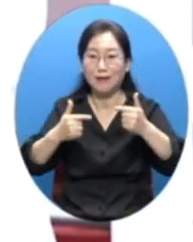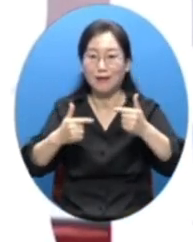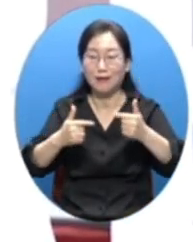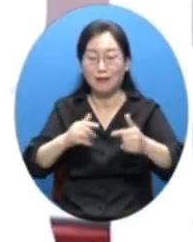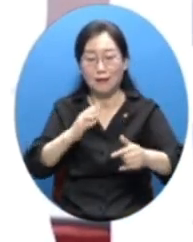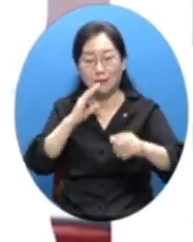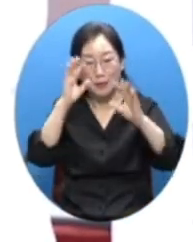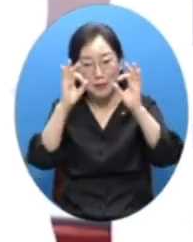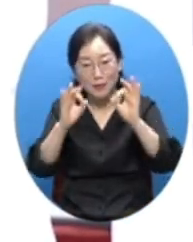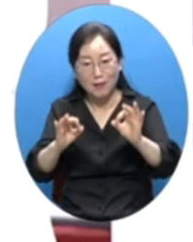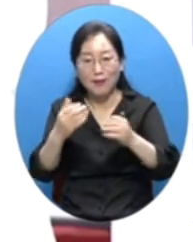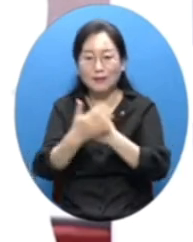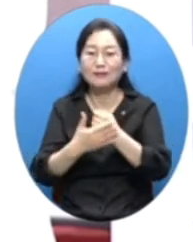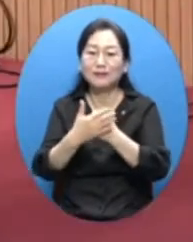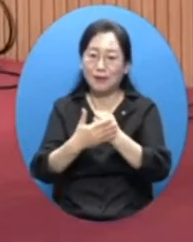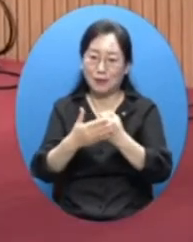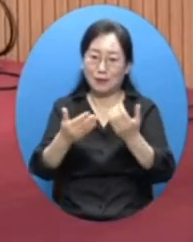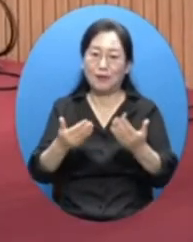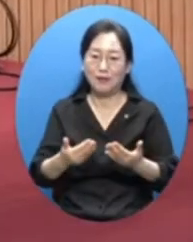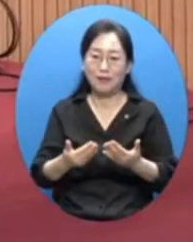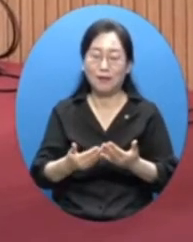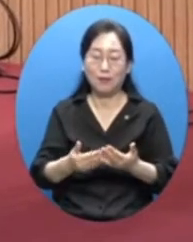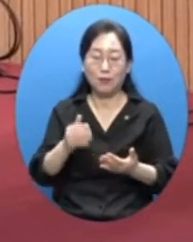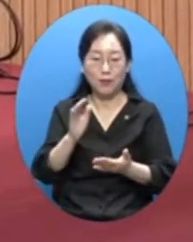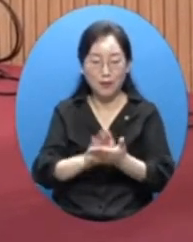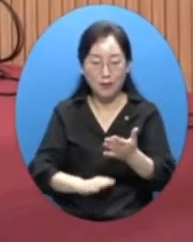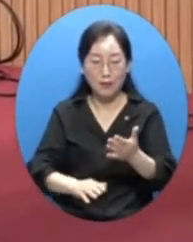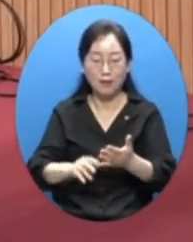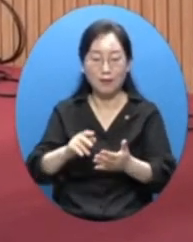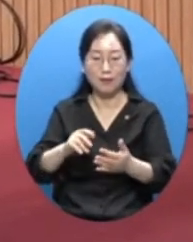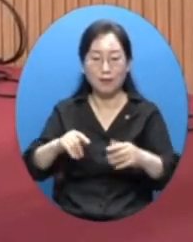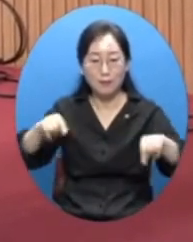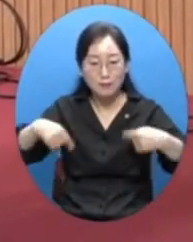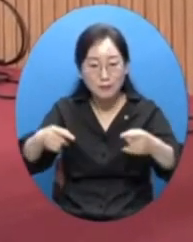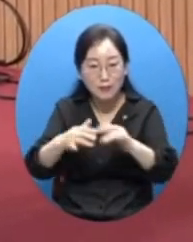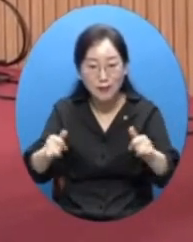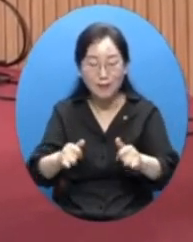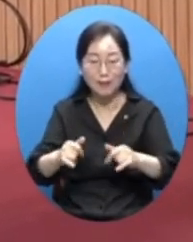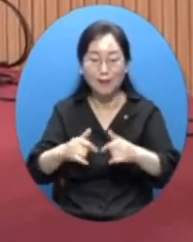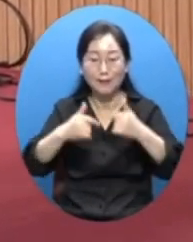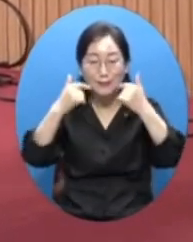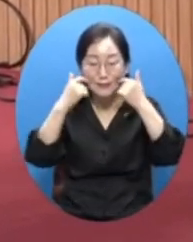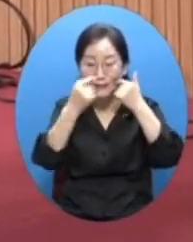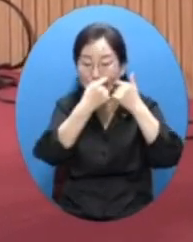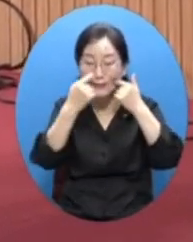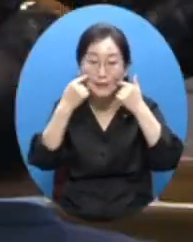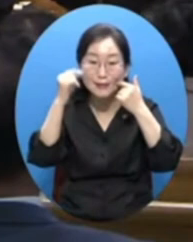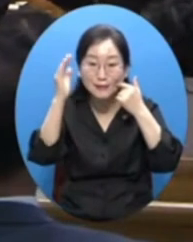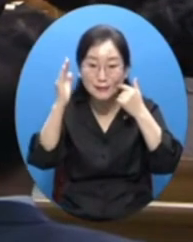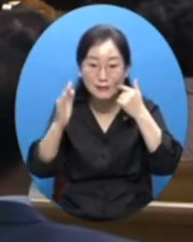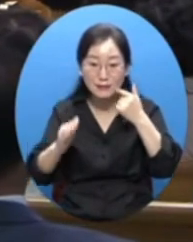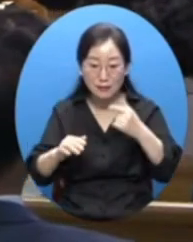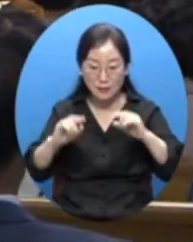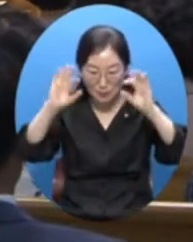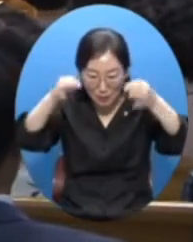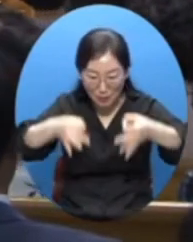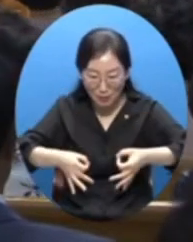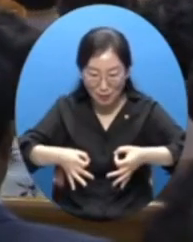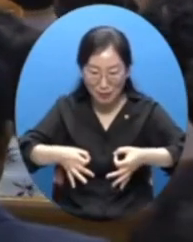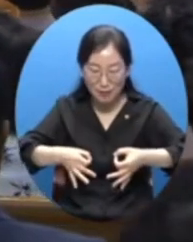제가 은혜를 받았어요. 야, 걷지 못하는 사람이 저렇게 간증을 하고 웃고 있는데 우리 두 다리 멀쩡하게 걷고댕면서 밤낮 인상 부욱